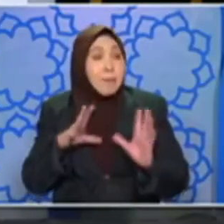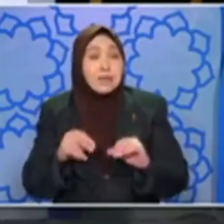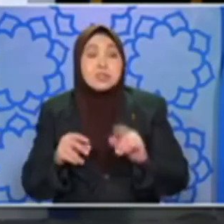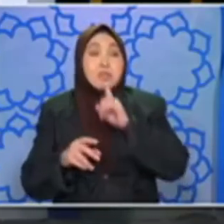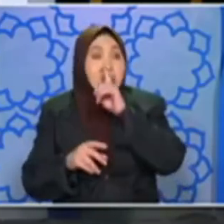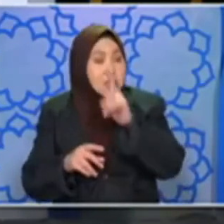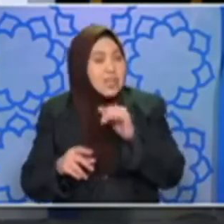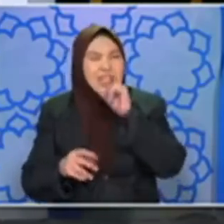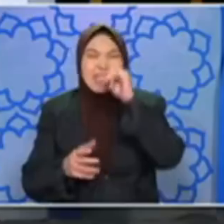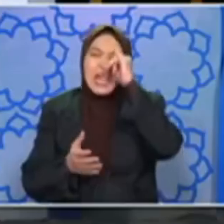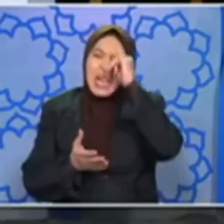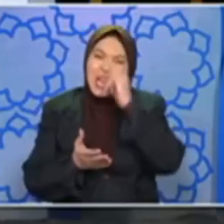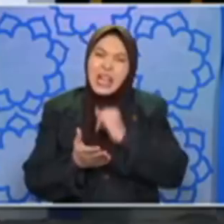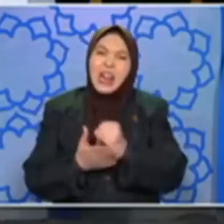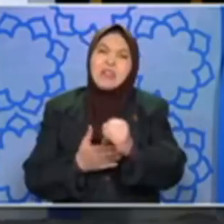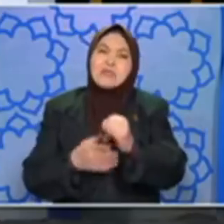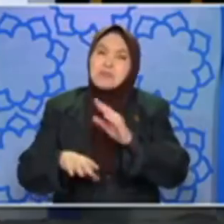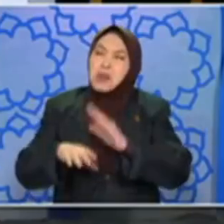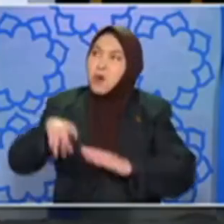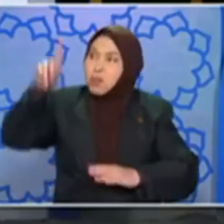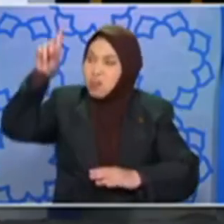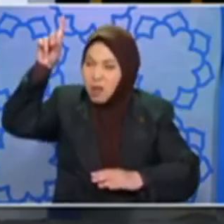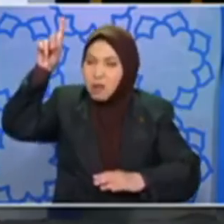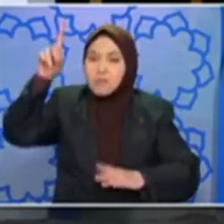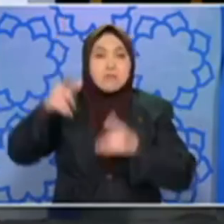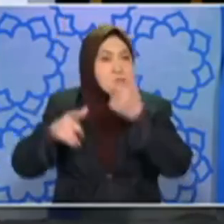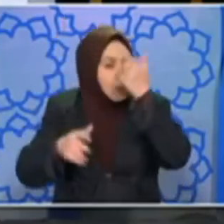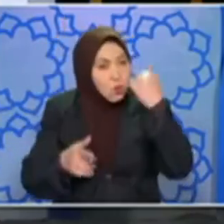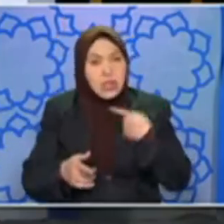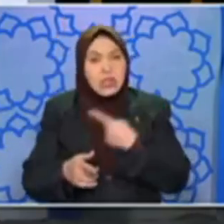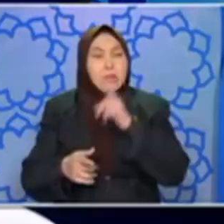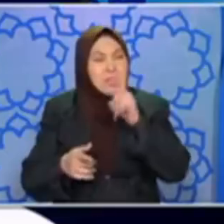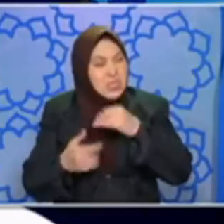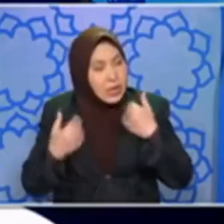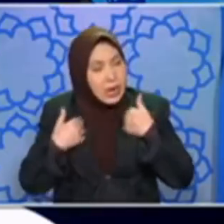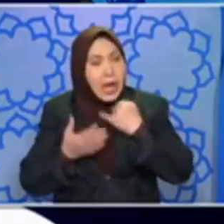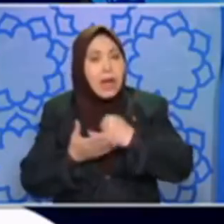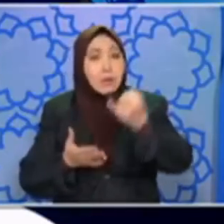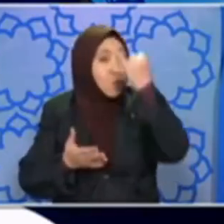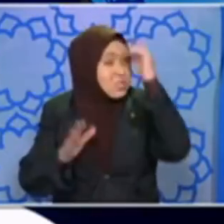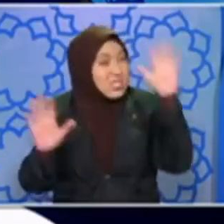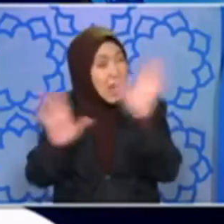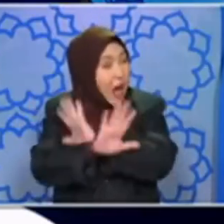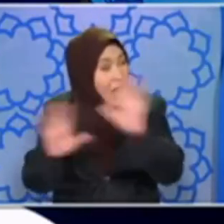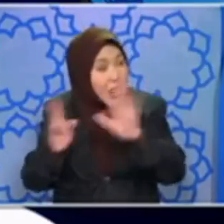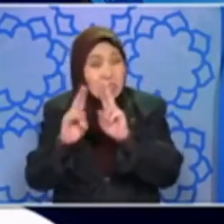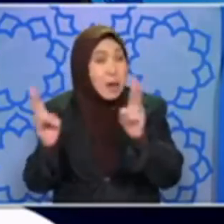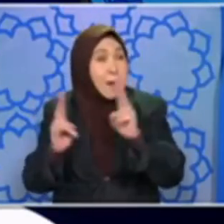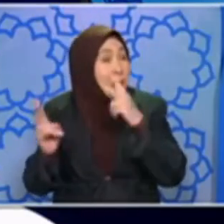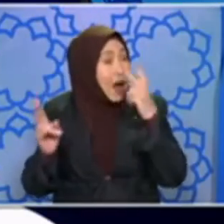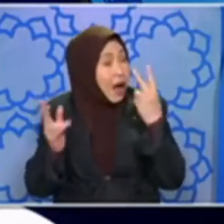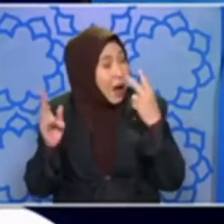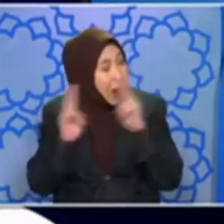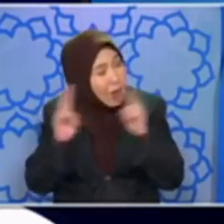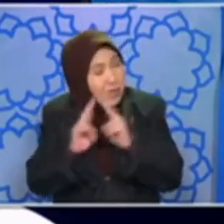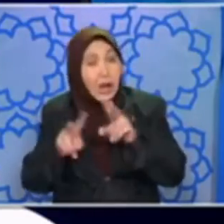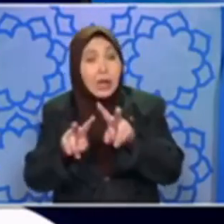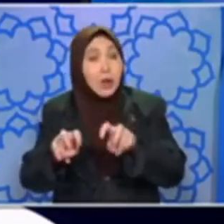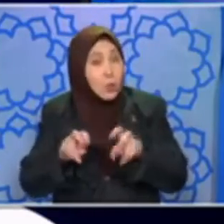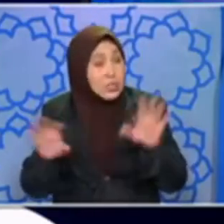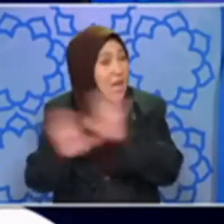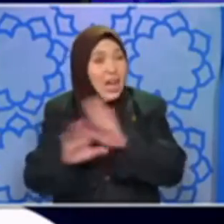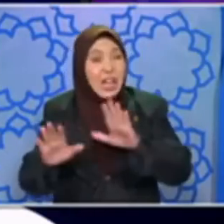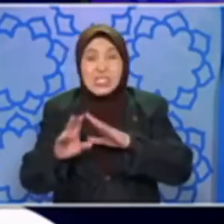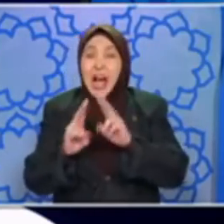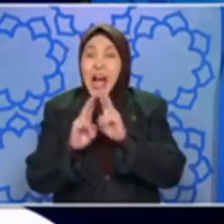sebenarnya dia tidak ikhlas kepada Allah Subhanahu Wa Taala. Itu sebabnya kita kena ada ilmu untuk jangan terlampau kedekut dan jangan terlampau boros,